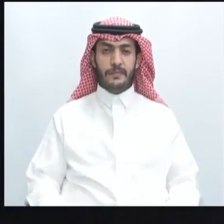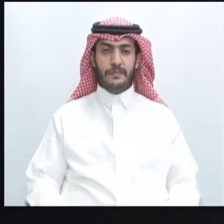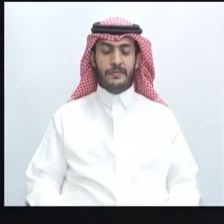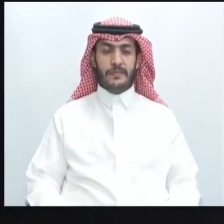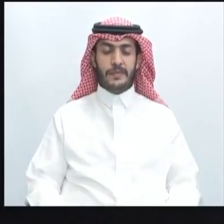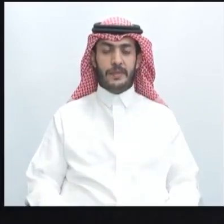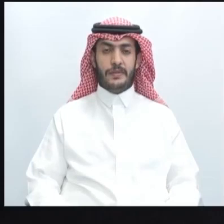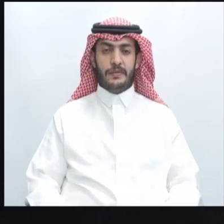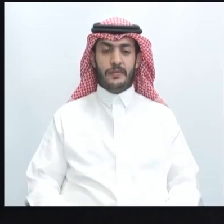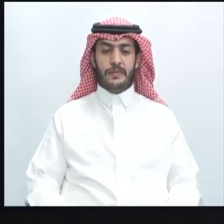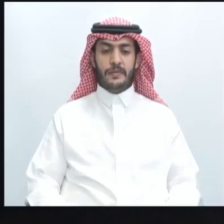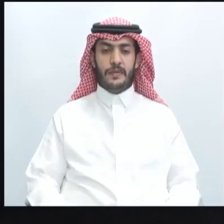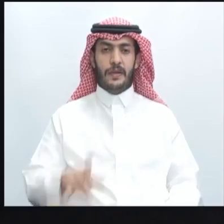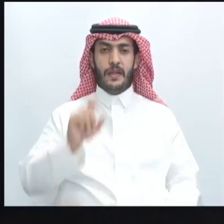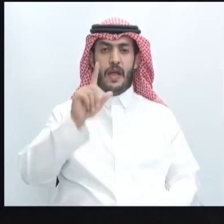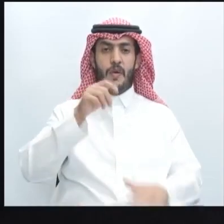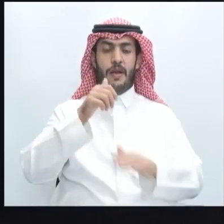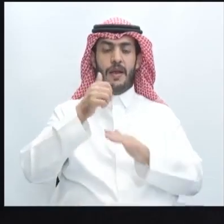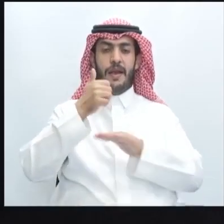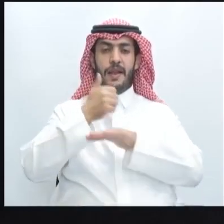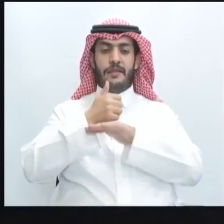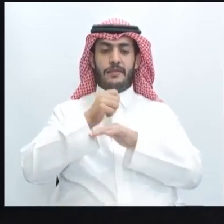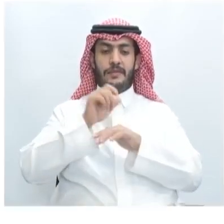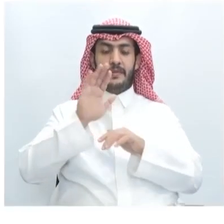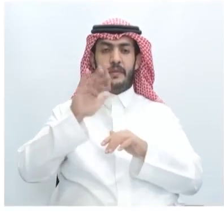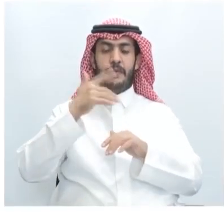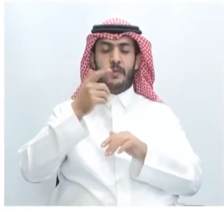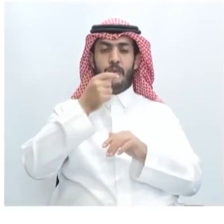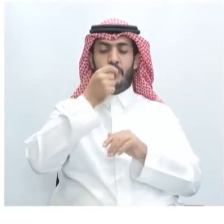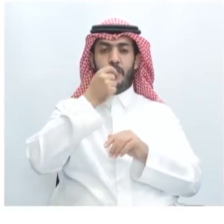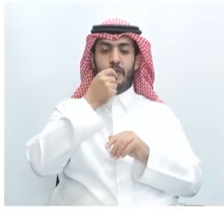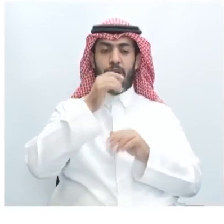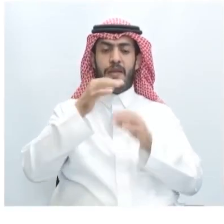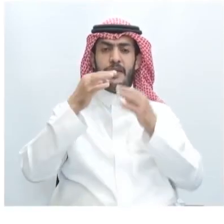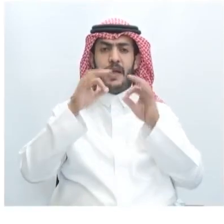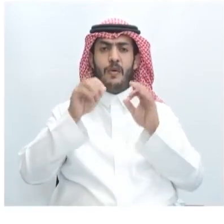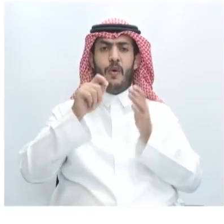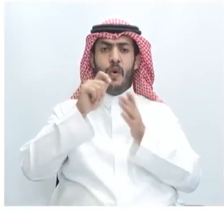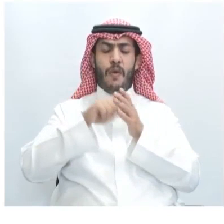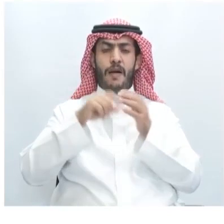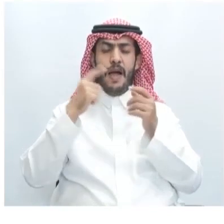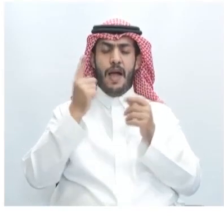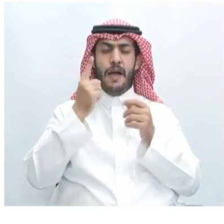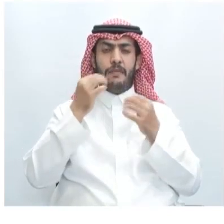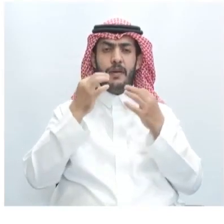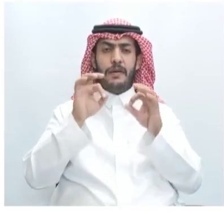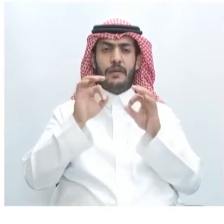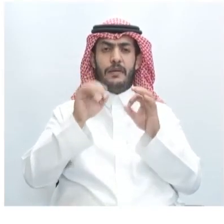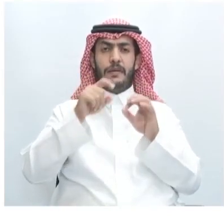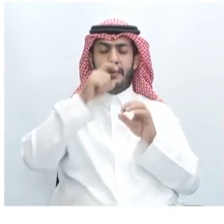القران الكريم هذا هو المصدر الاول حيث نص القران الكريم على جميع الاحكام العامه التي